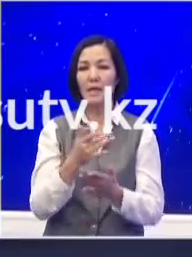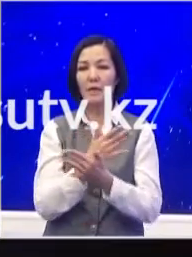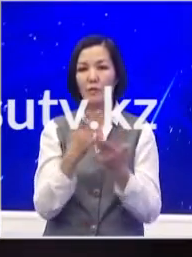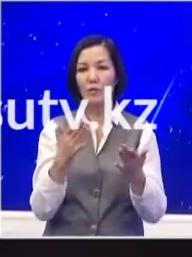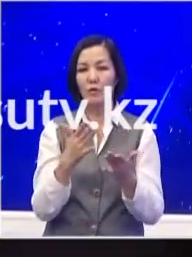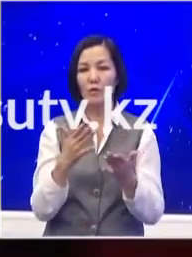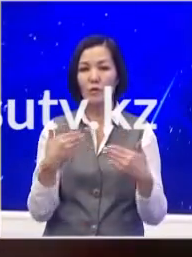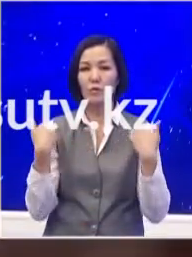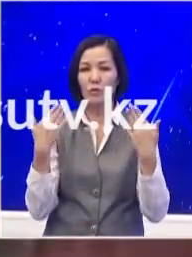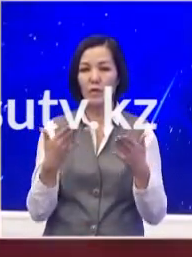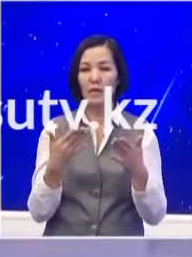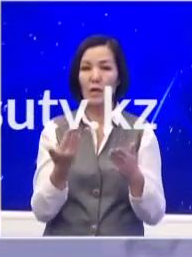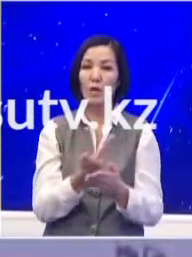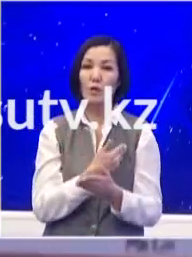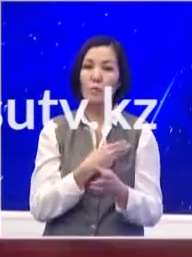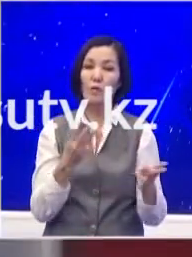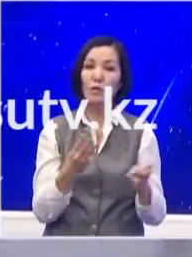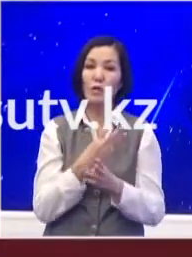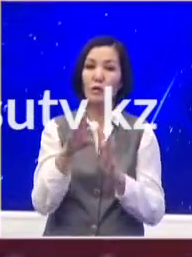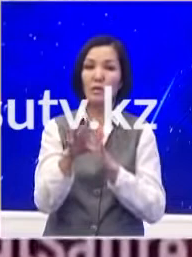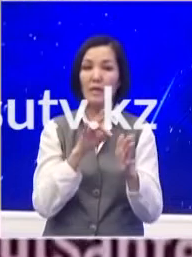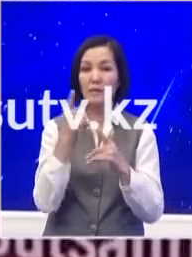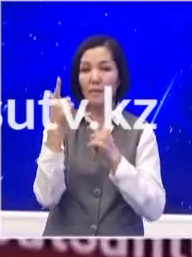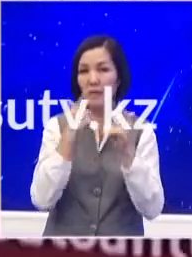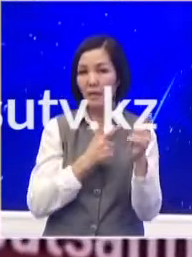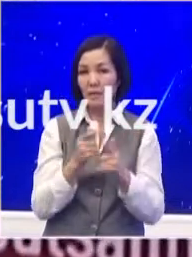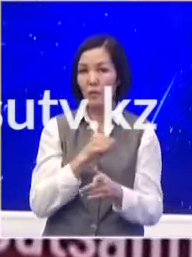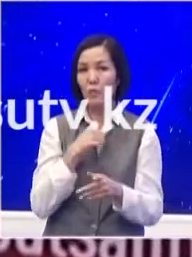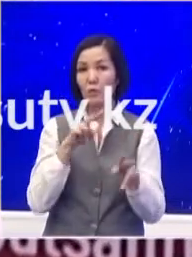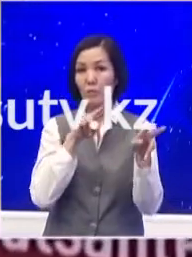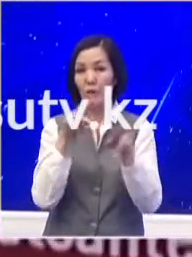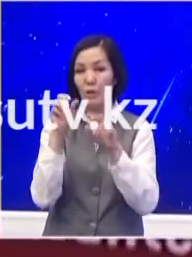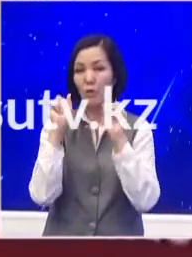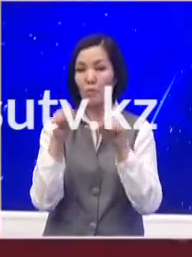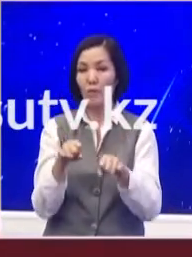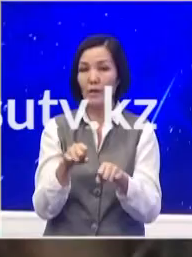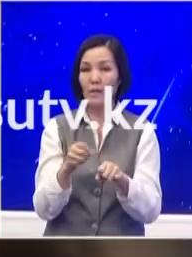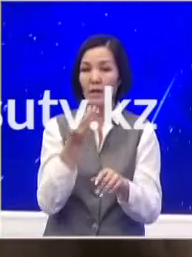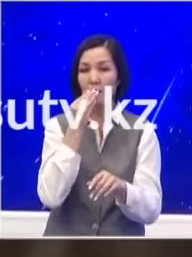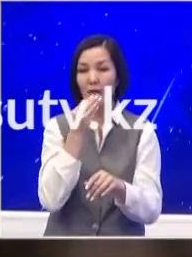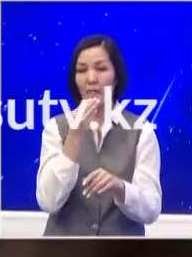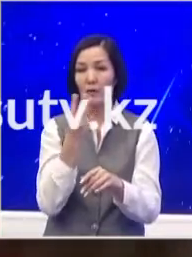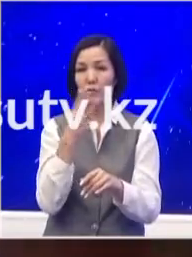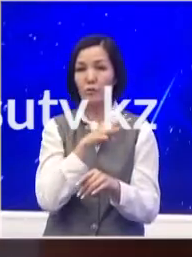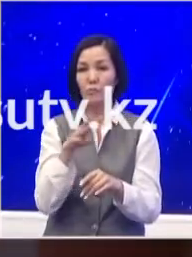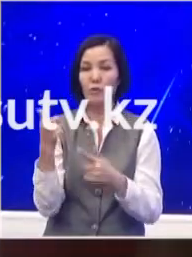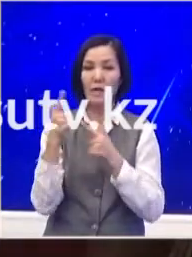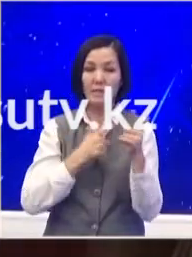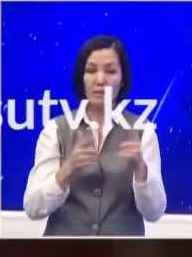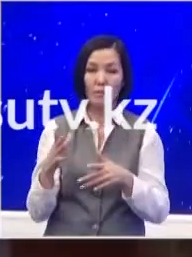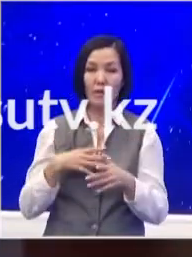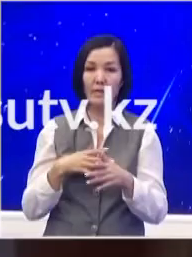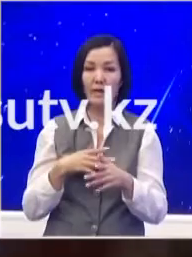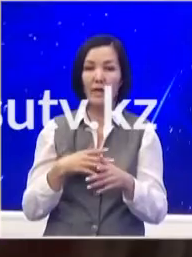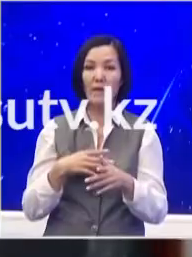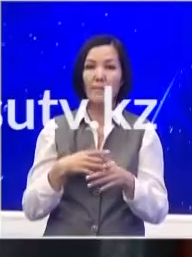салма ұсынылады. Кез келген адам соның бірін таңдап, дайындалу барысын өзі бақылай алады. Сөйтіп тамақ небәрі 3 минут ішінде әзір болады.